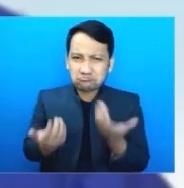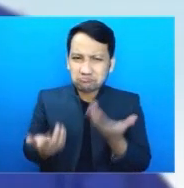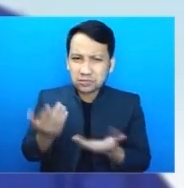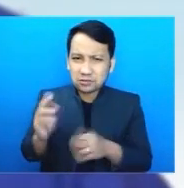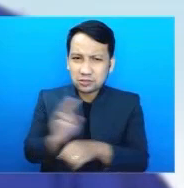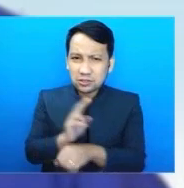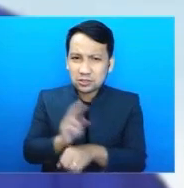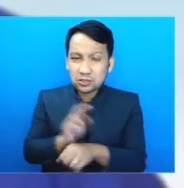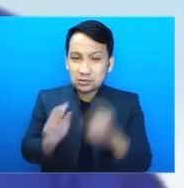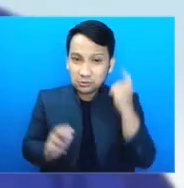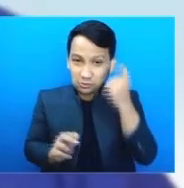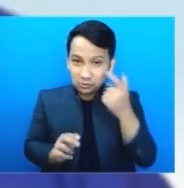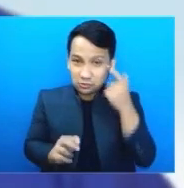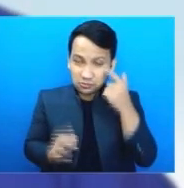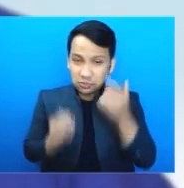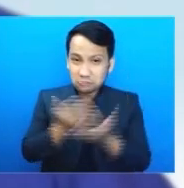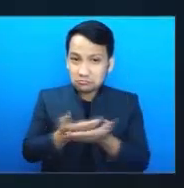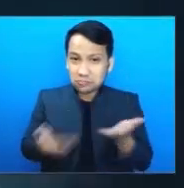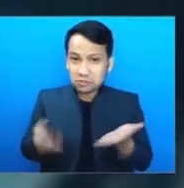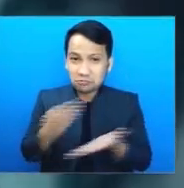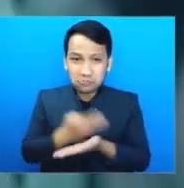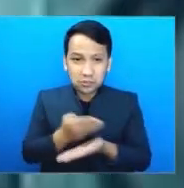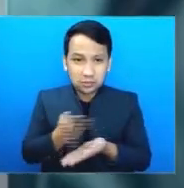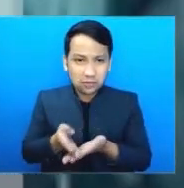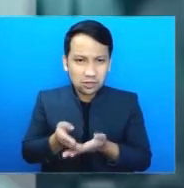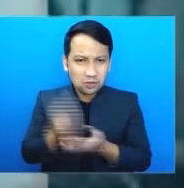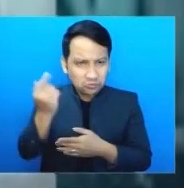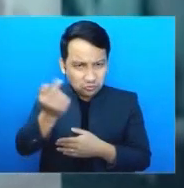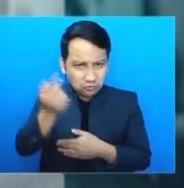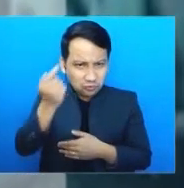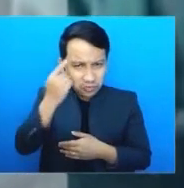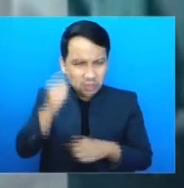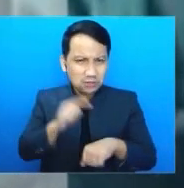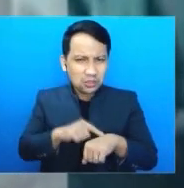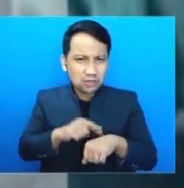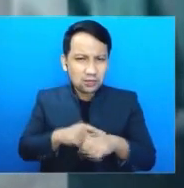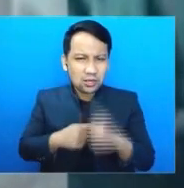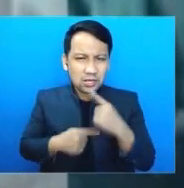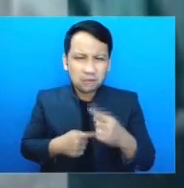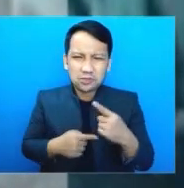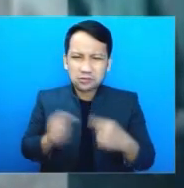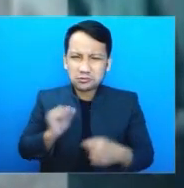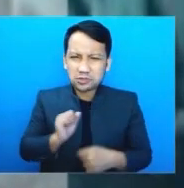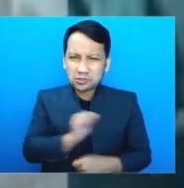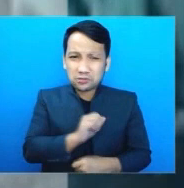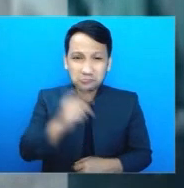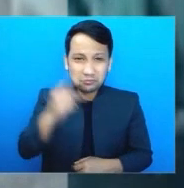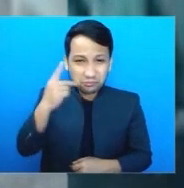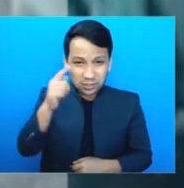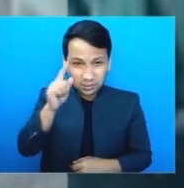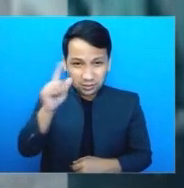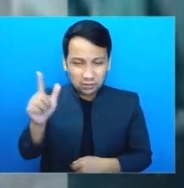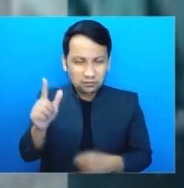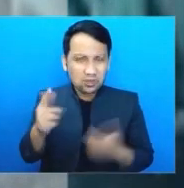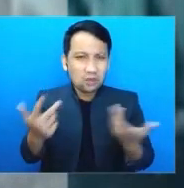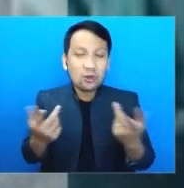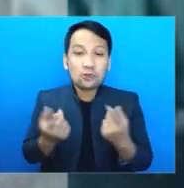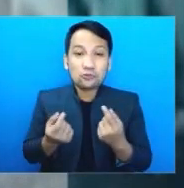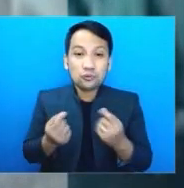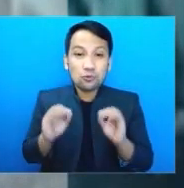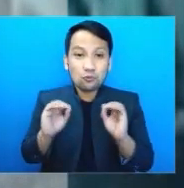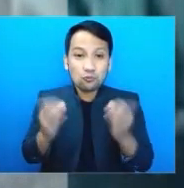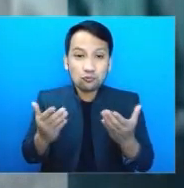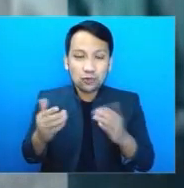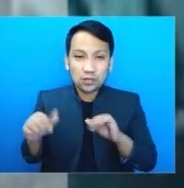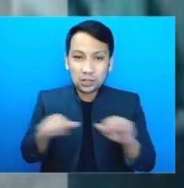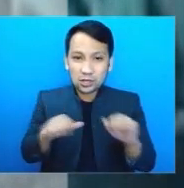government resources, government time. Ayon kay Lacson, ilan sa mga katangian ng online trolls ay walang activity ang